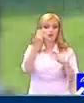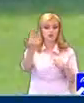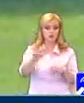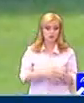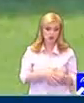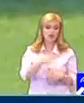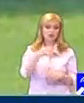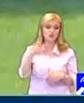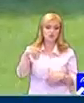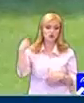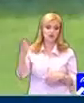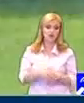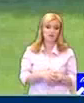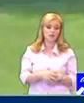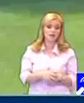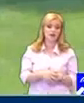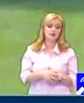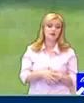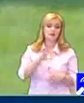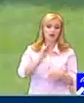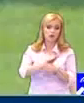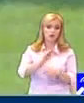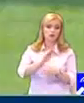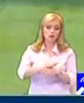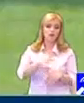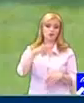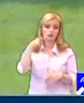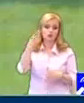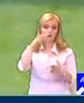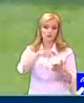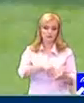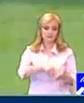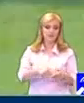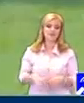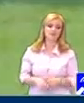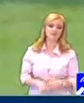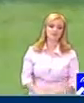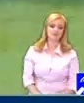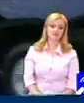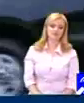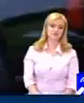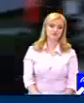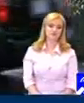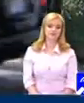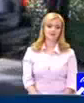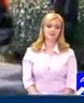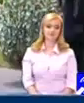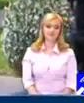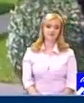președintele nu poate fi citat în justiție, pus sub acuzare și nici condamnat pentru obstrucționarea justiției.